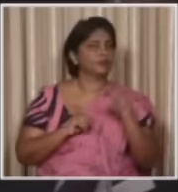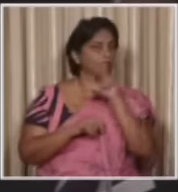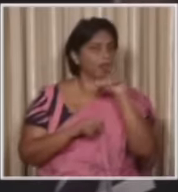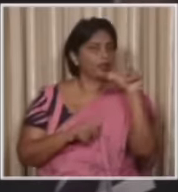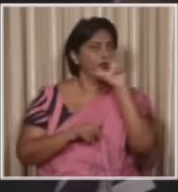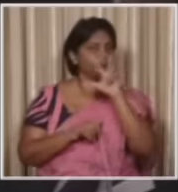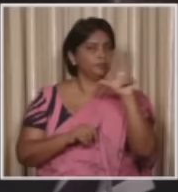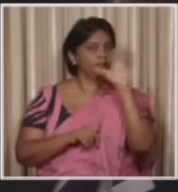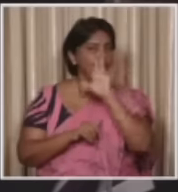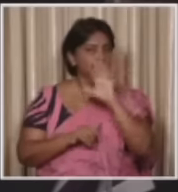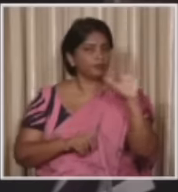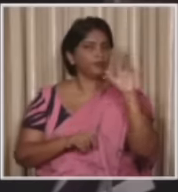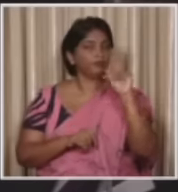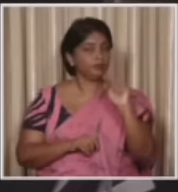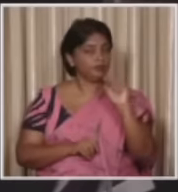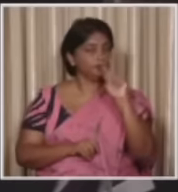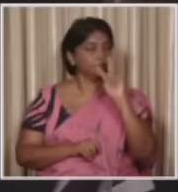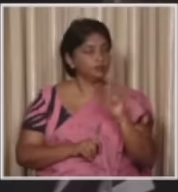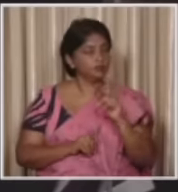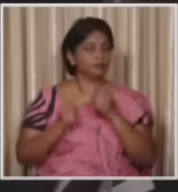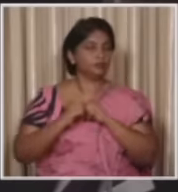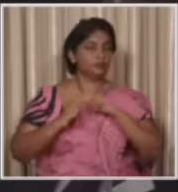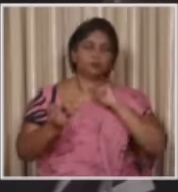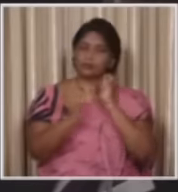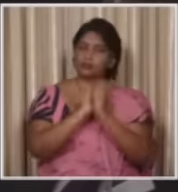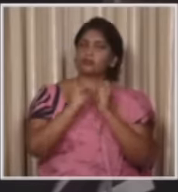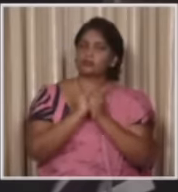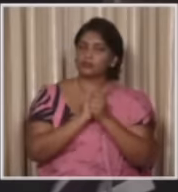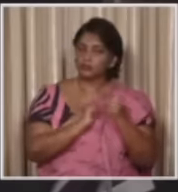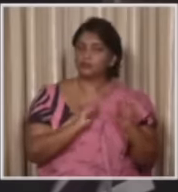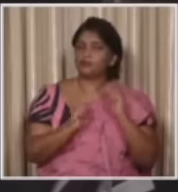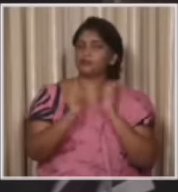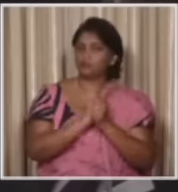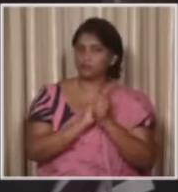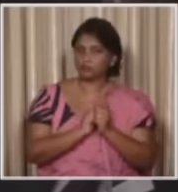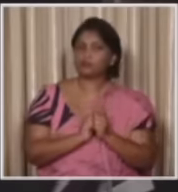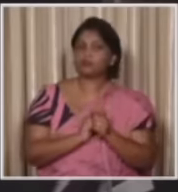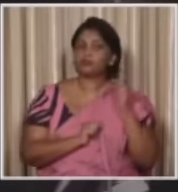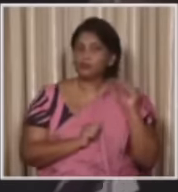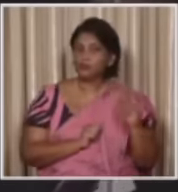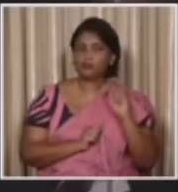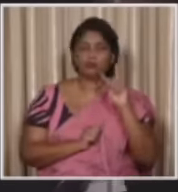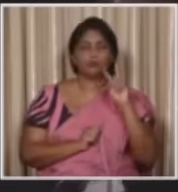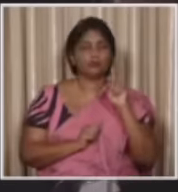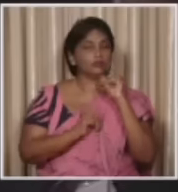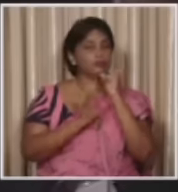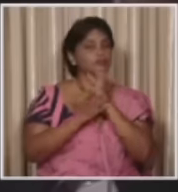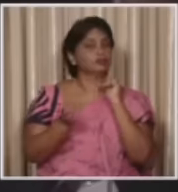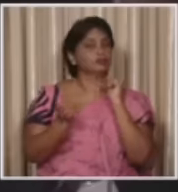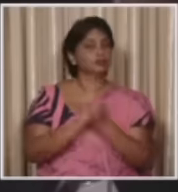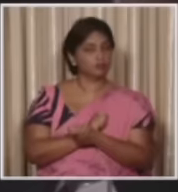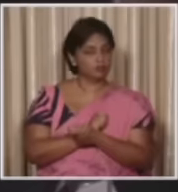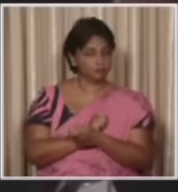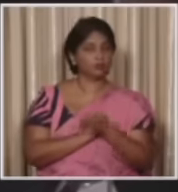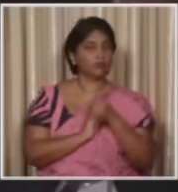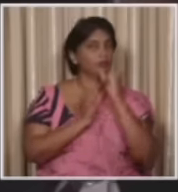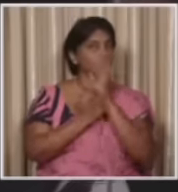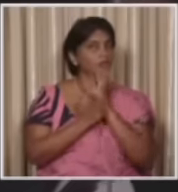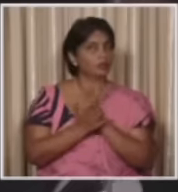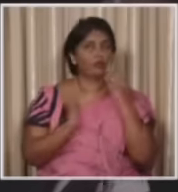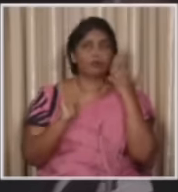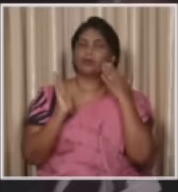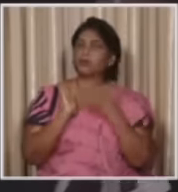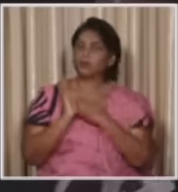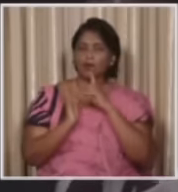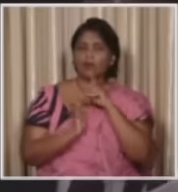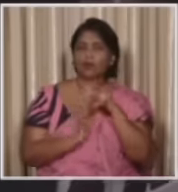18 19 20 21 වෙන කම්මාවේ සංශෝධන ටික වෙනස් වෙවි එතකොට 21 වෙනි සංශෝධනයේ මේ ව්‍යවස්ථාදායක සභාව